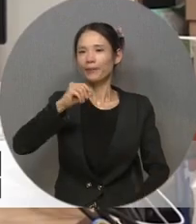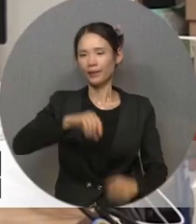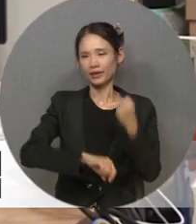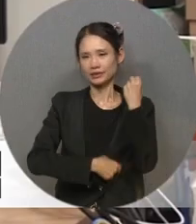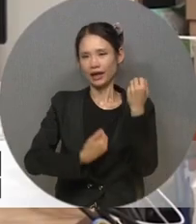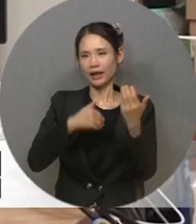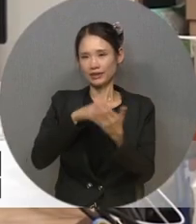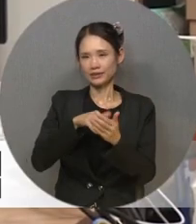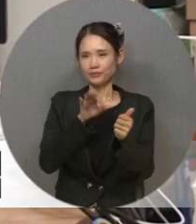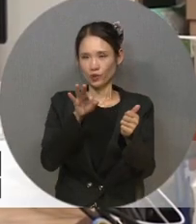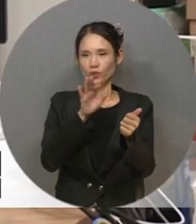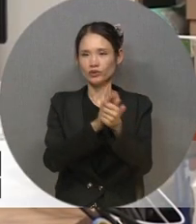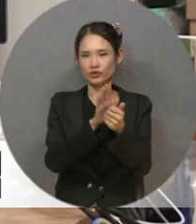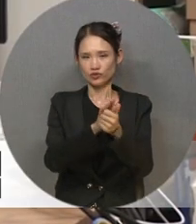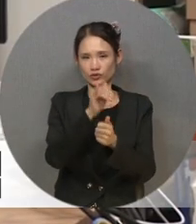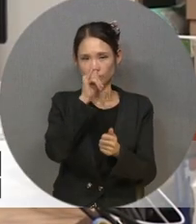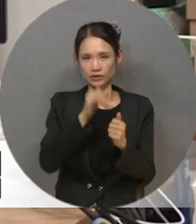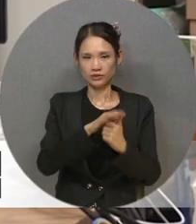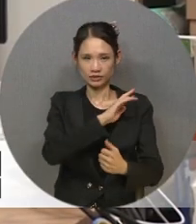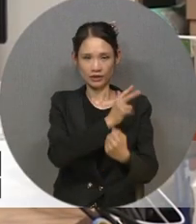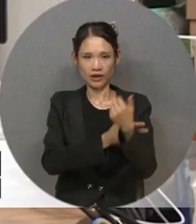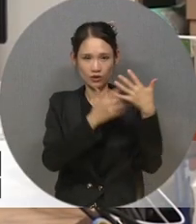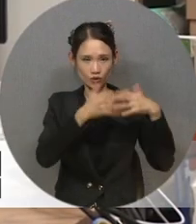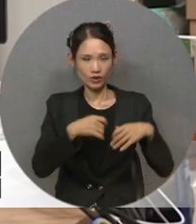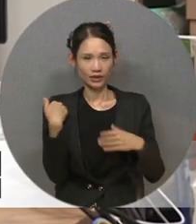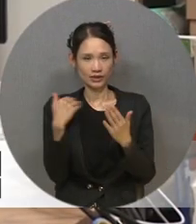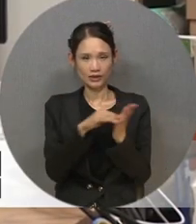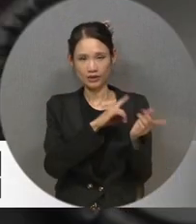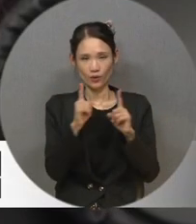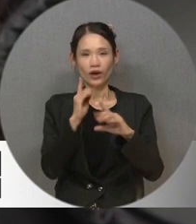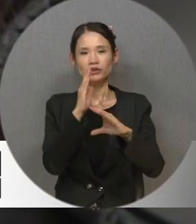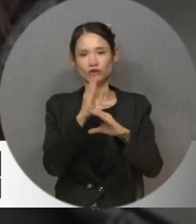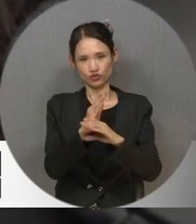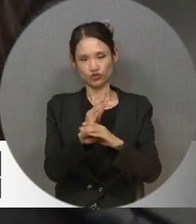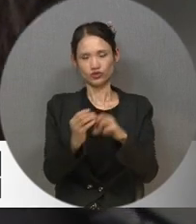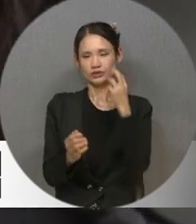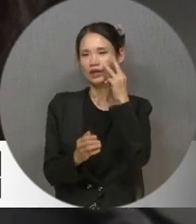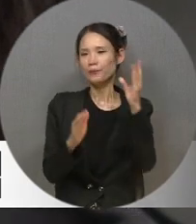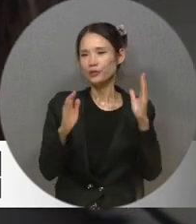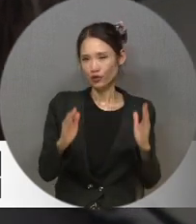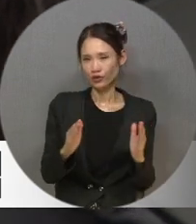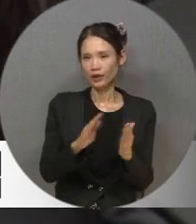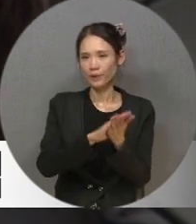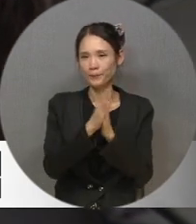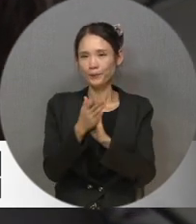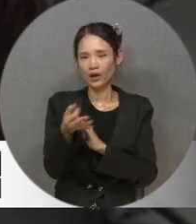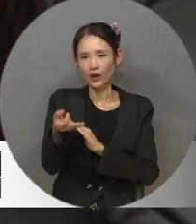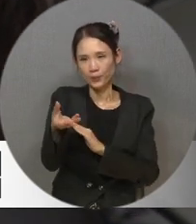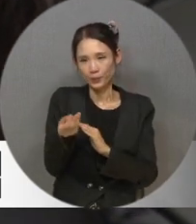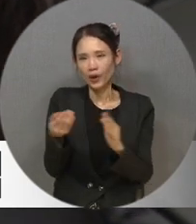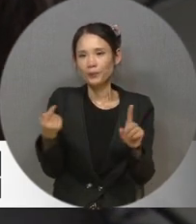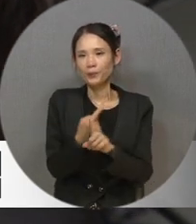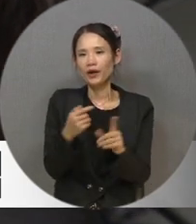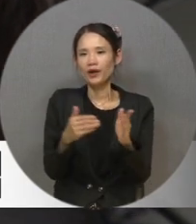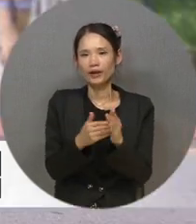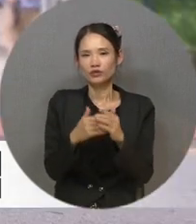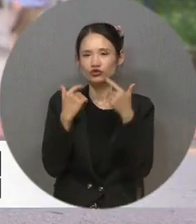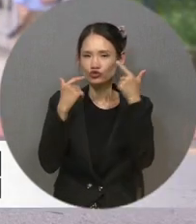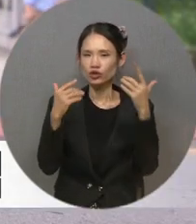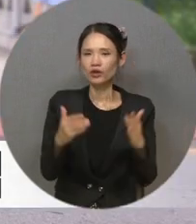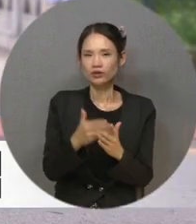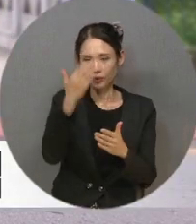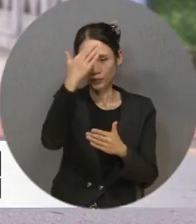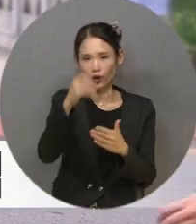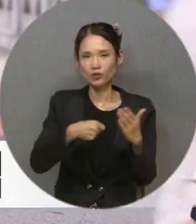지원금을 지급합니다. 자격 요건은 개인 회생 중으로 3개월 이내 변제 완료 예정이거나 6개월 이내